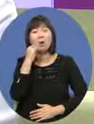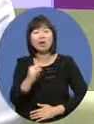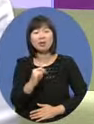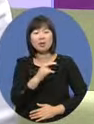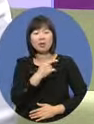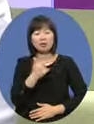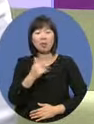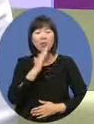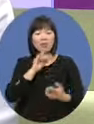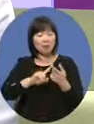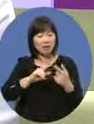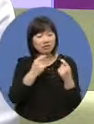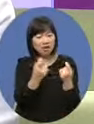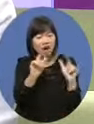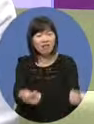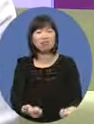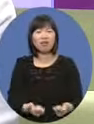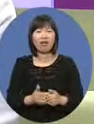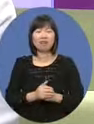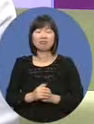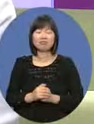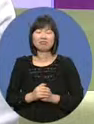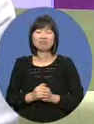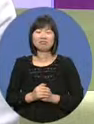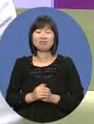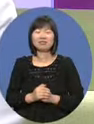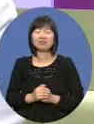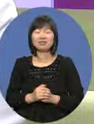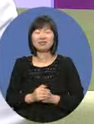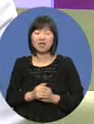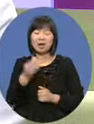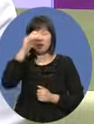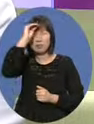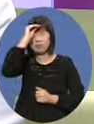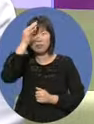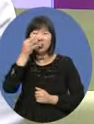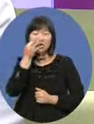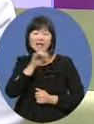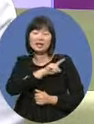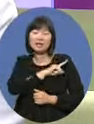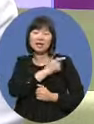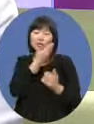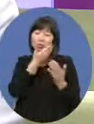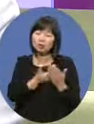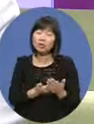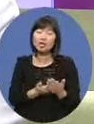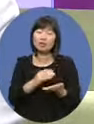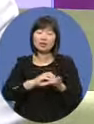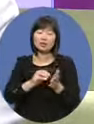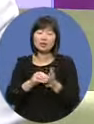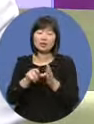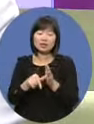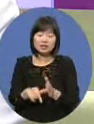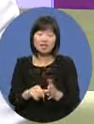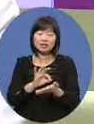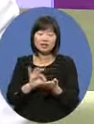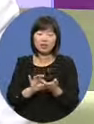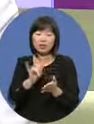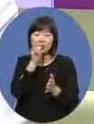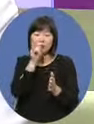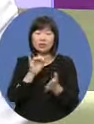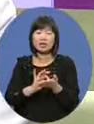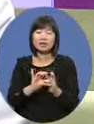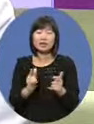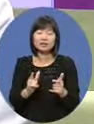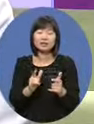너무 불합리하다는 거예요. 예, 그런 거, 뭐, 이런 게, 그러니까 본을 보이는 게 일단은 제일 중요하고요. 네. 적정한 시간만큼 사용하고 안 하시는